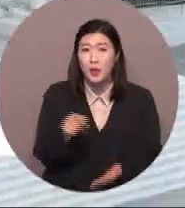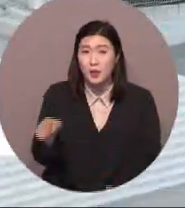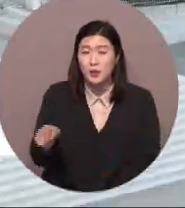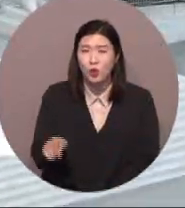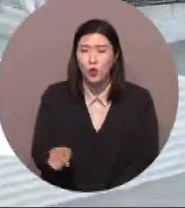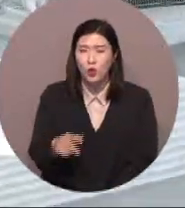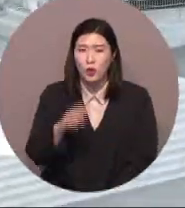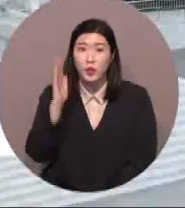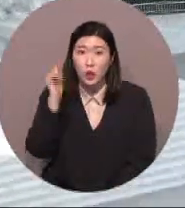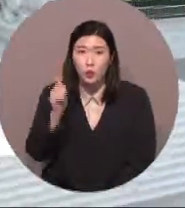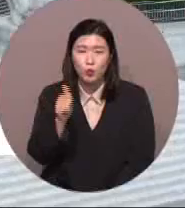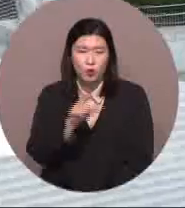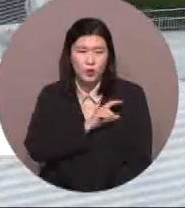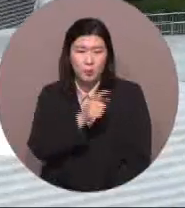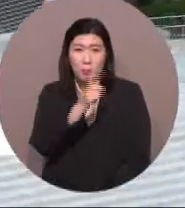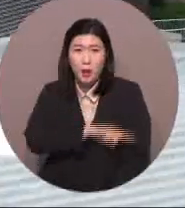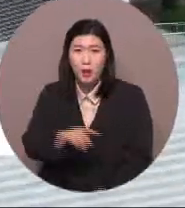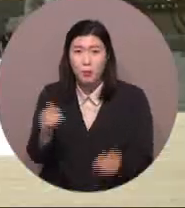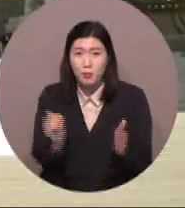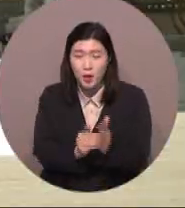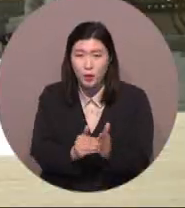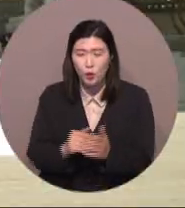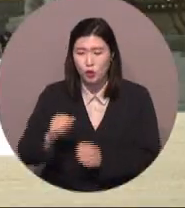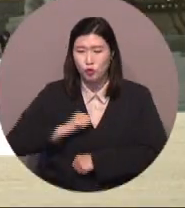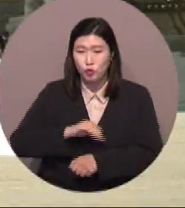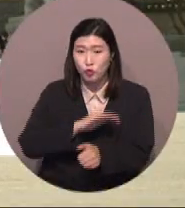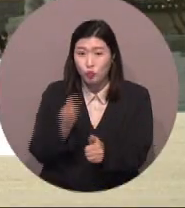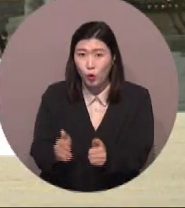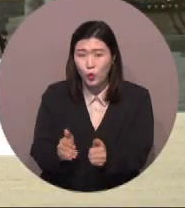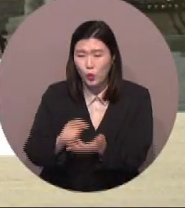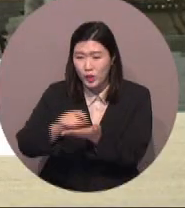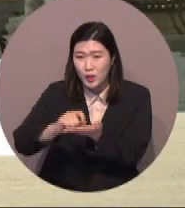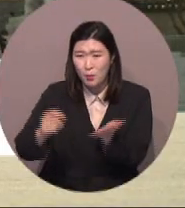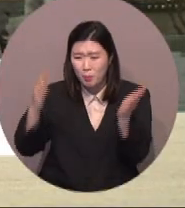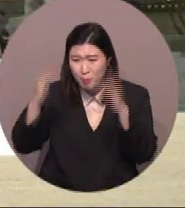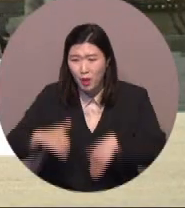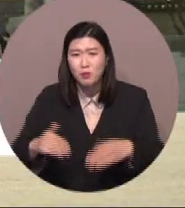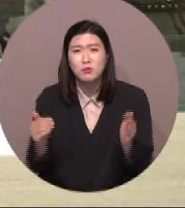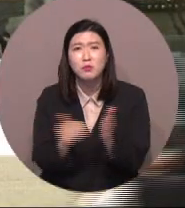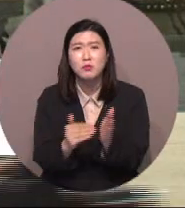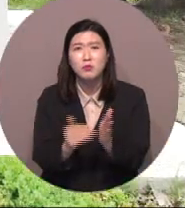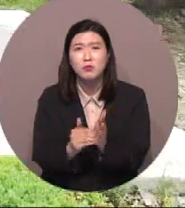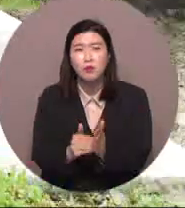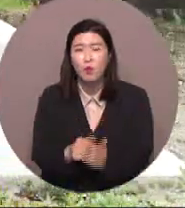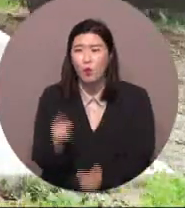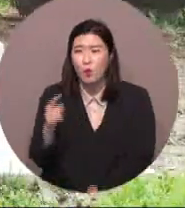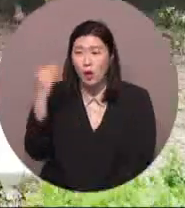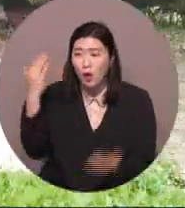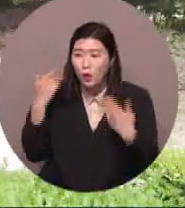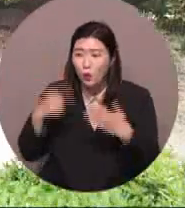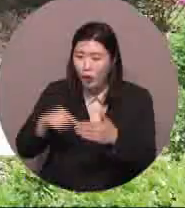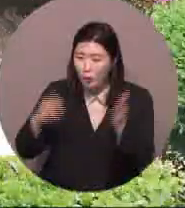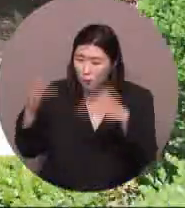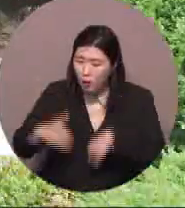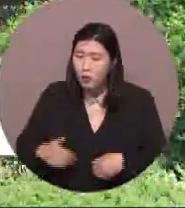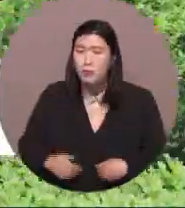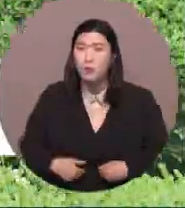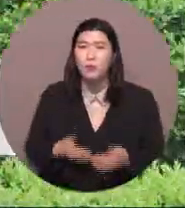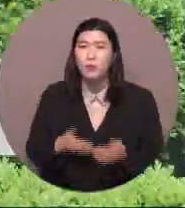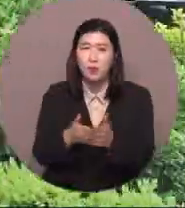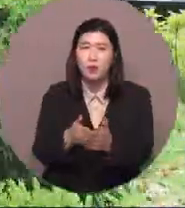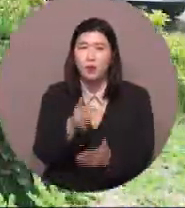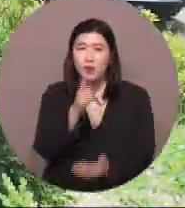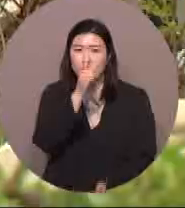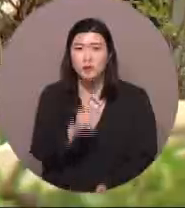의해 대통령 예우가 박탈 됐고 현충원 내 전두환씨 친필 현판 도 철거된 만큼 기념비 도 철거해야 한다는 입장인데